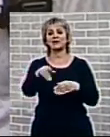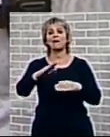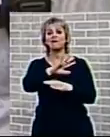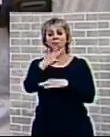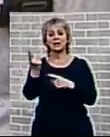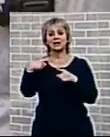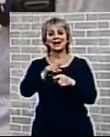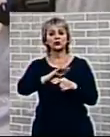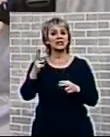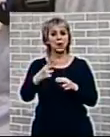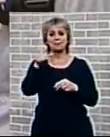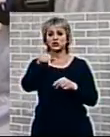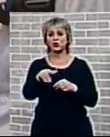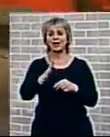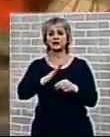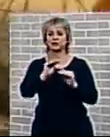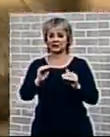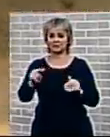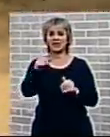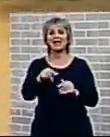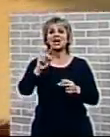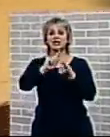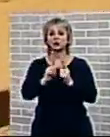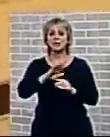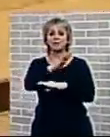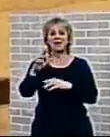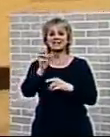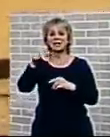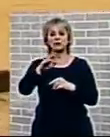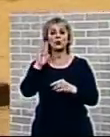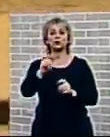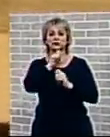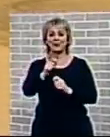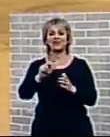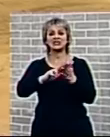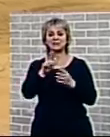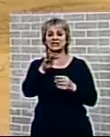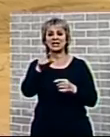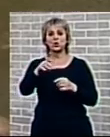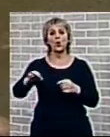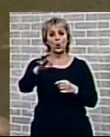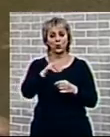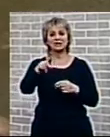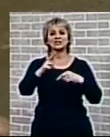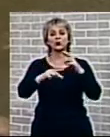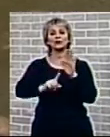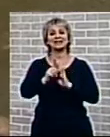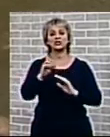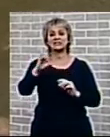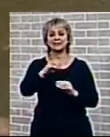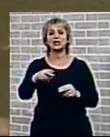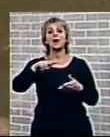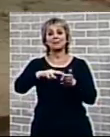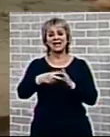парке, которые не мешают там мамам с детьми. Реконструкция парка Сабино станет подарком к 80-летию области. Стройку начнут в сентябре